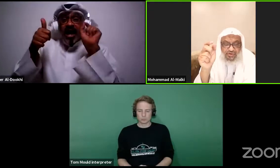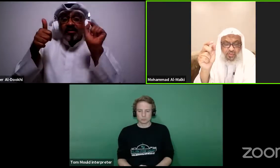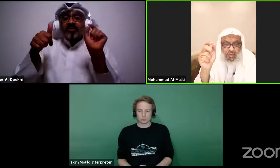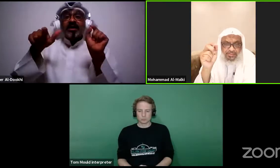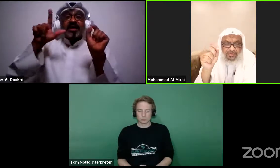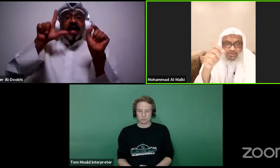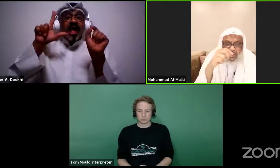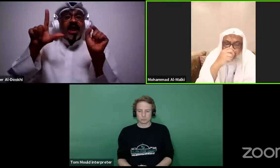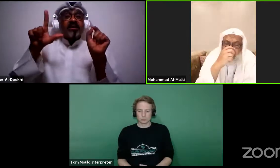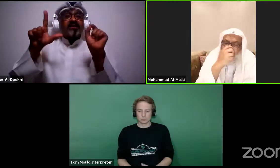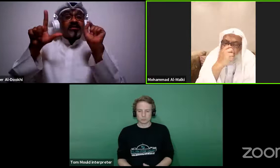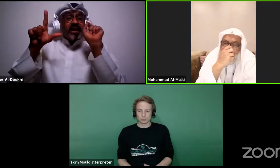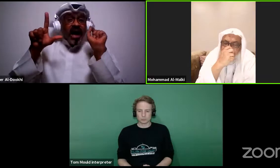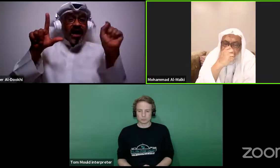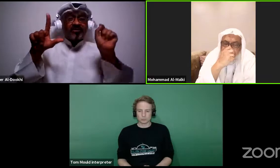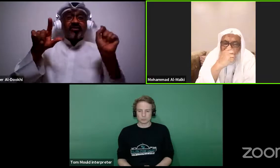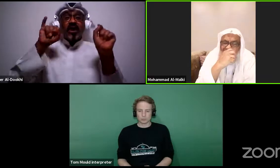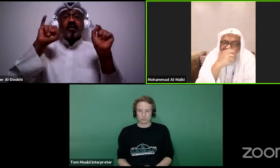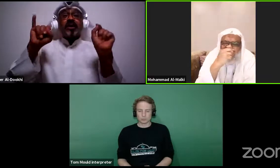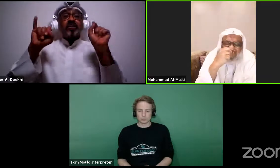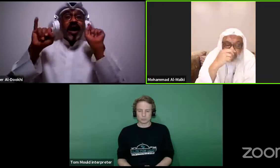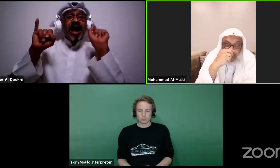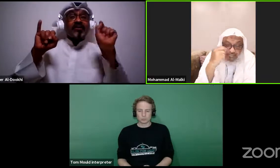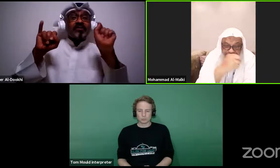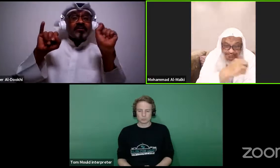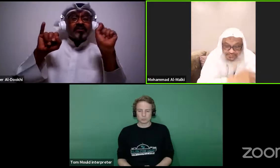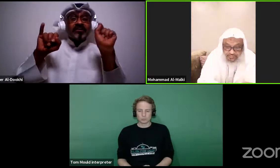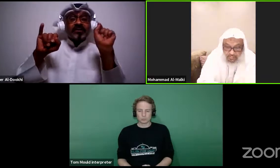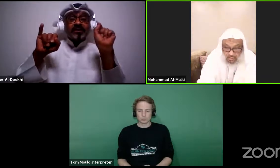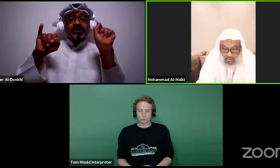حرف وميم حرف.